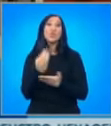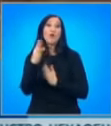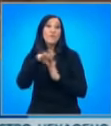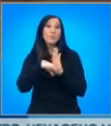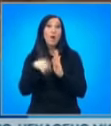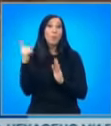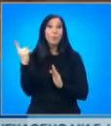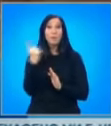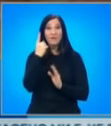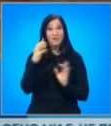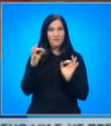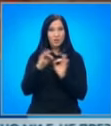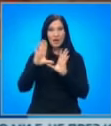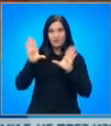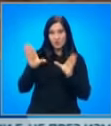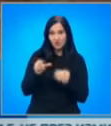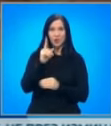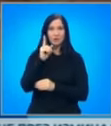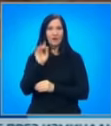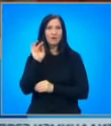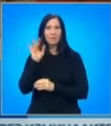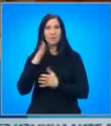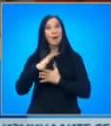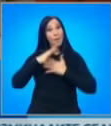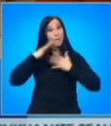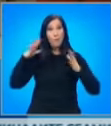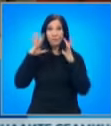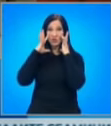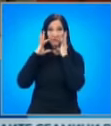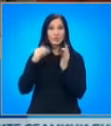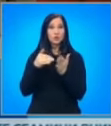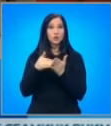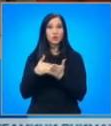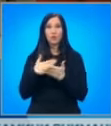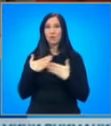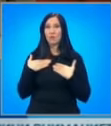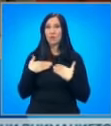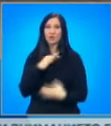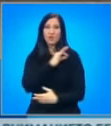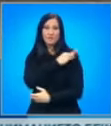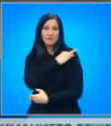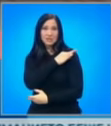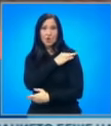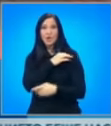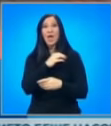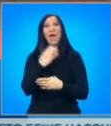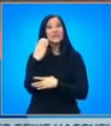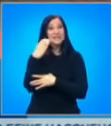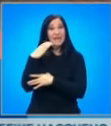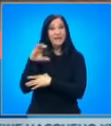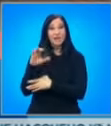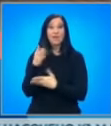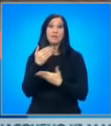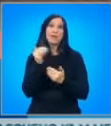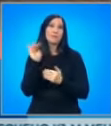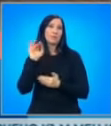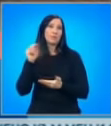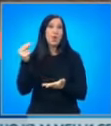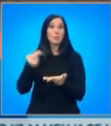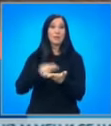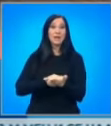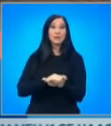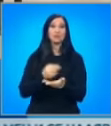от 1 февруари, всички трябва да бъдем по-внимателни, защото на нашите вакцинационни сертификати няма да бъде